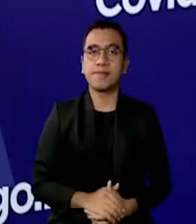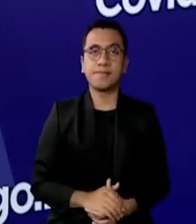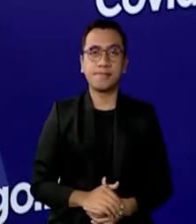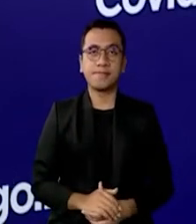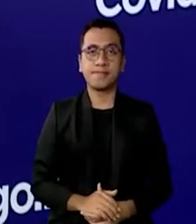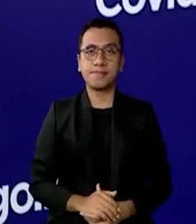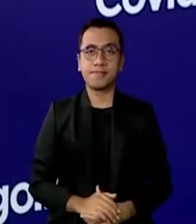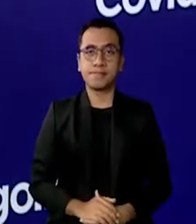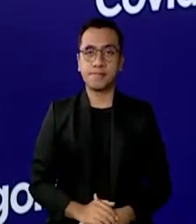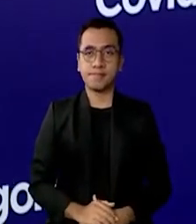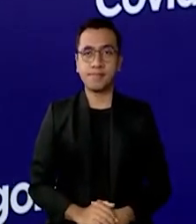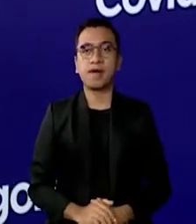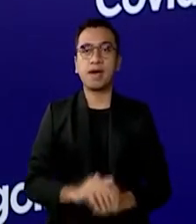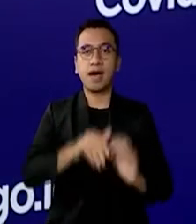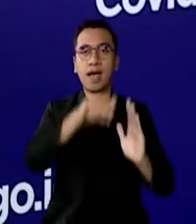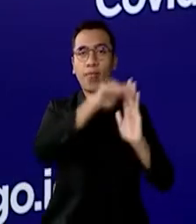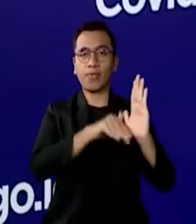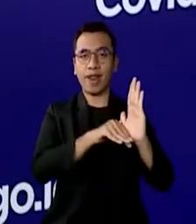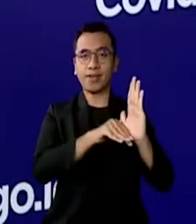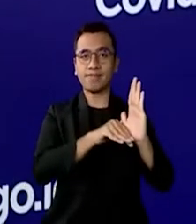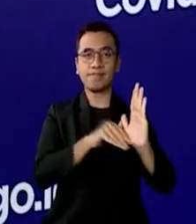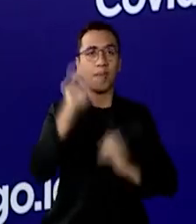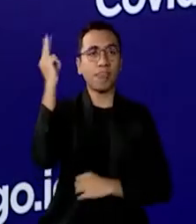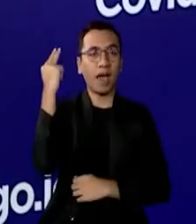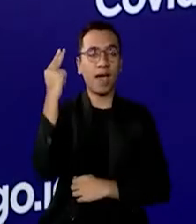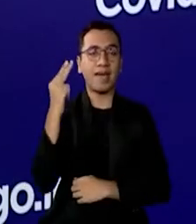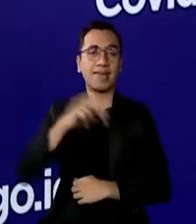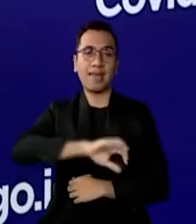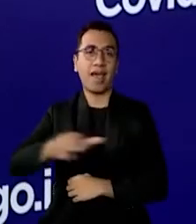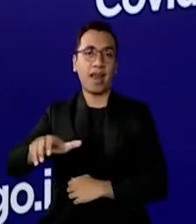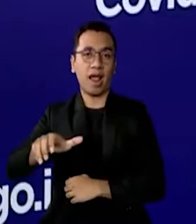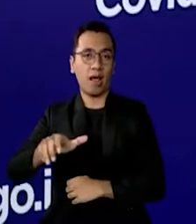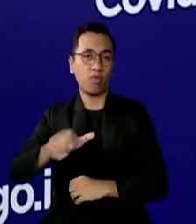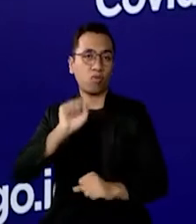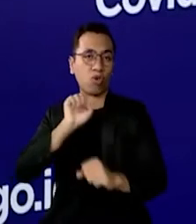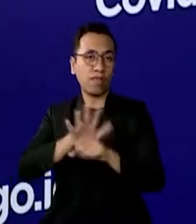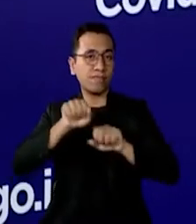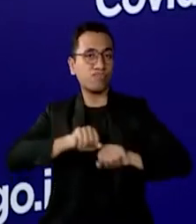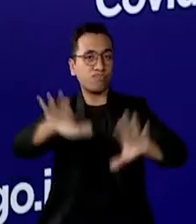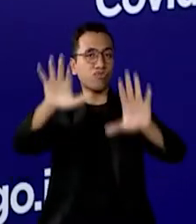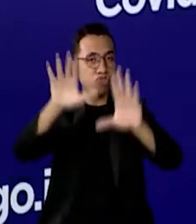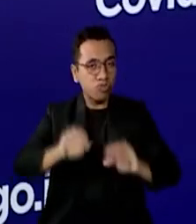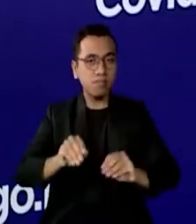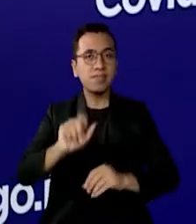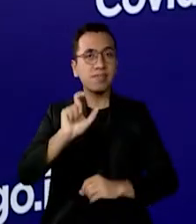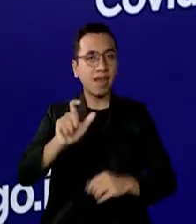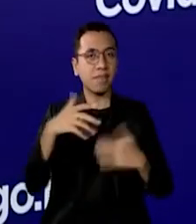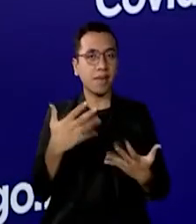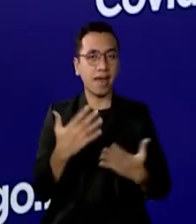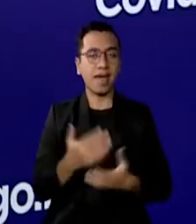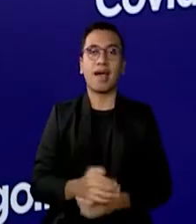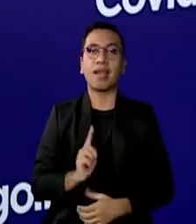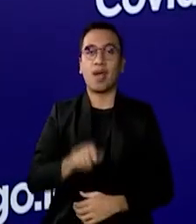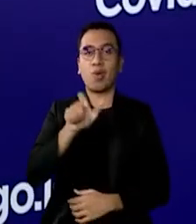untuk mengoptimalkan kebijakan lokal dalam memutus penyebaran profit 19 telah hadir siang hari ini di studio